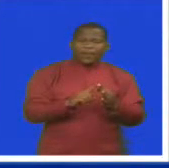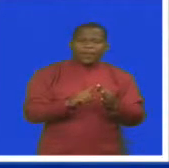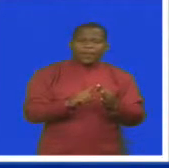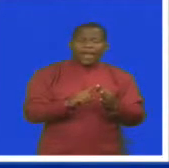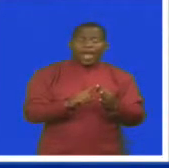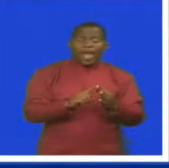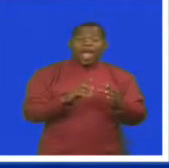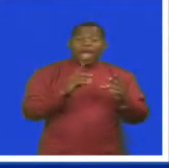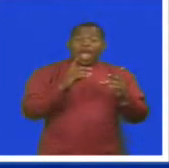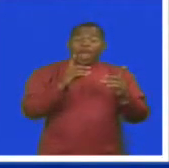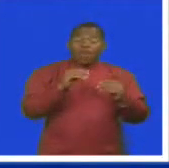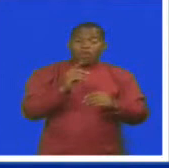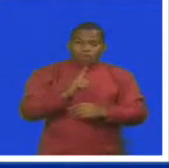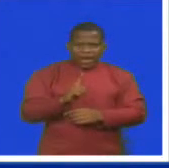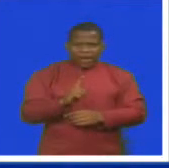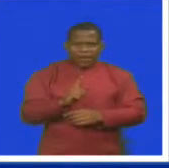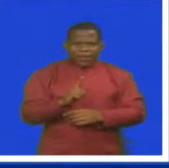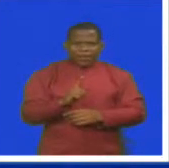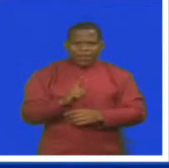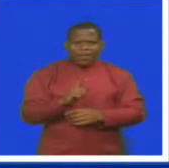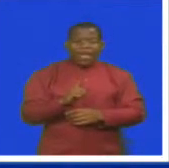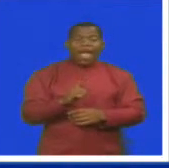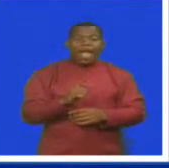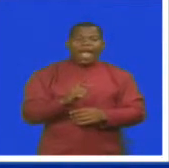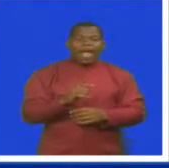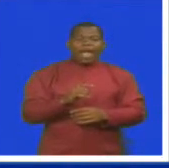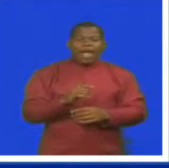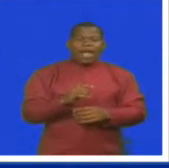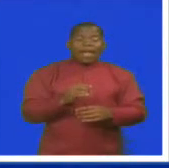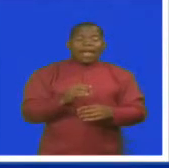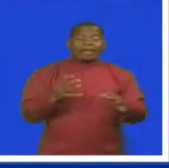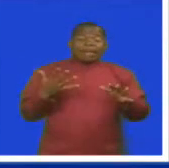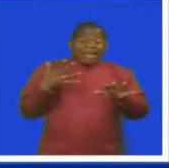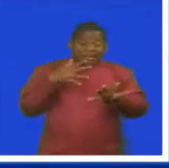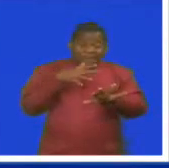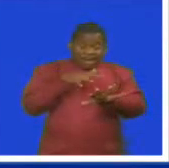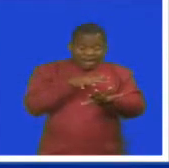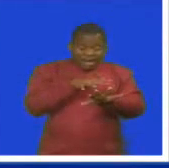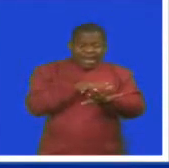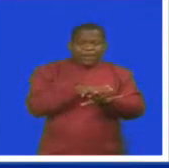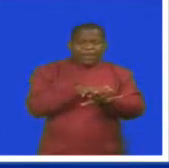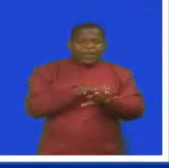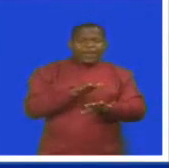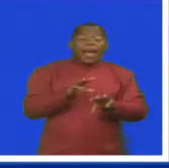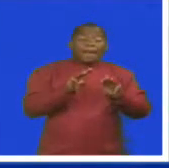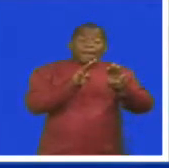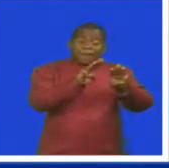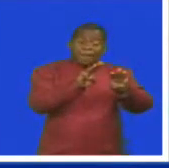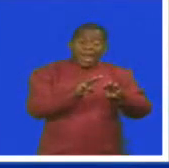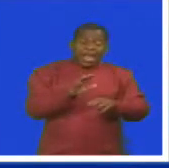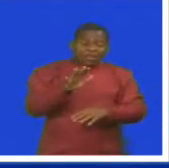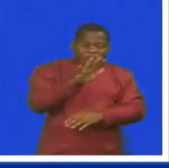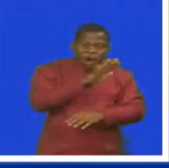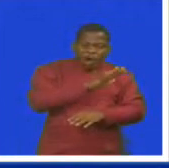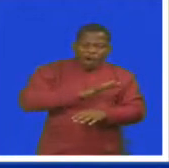lo mgogodla waletinsambo letenta kwekuthi ifike le internet lapho efuneka ukuthi ifike khona